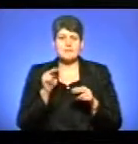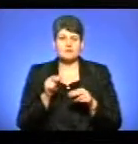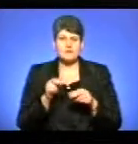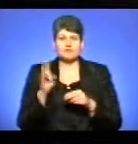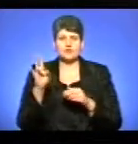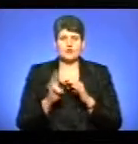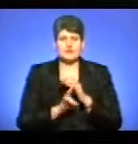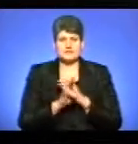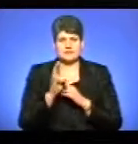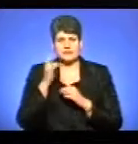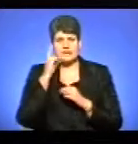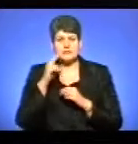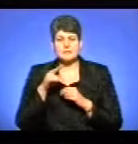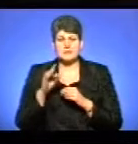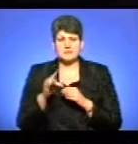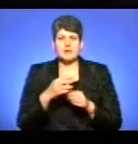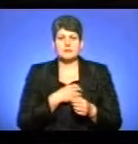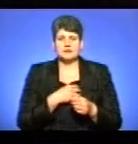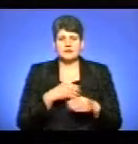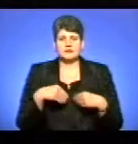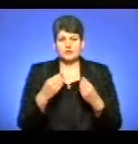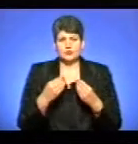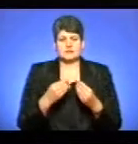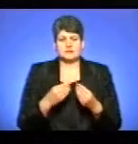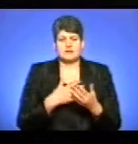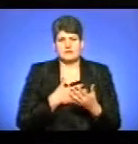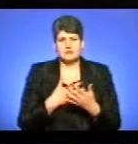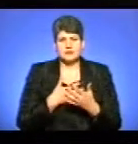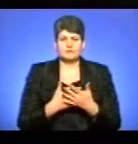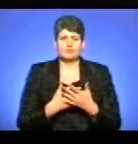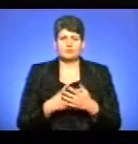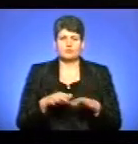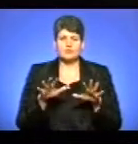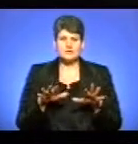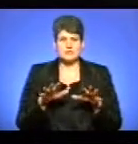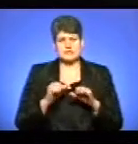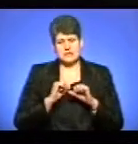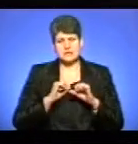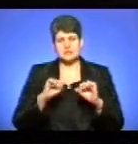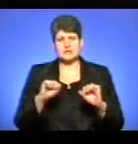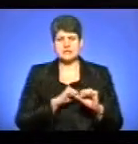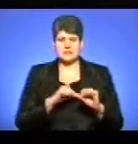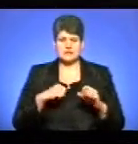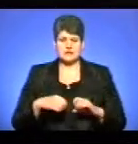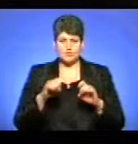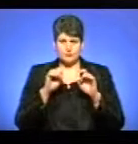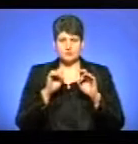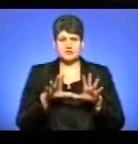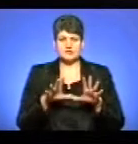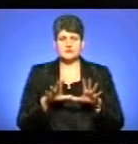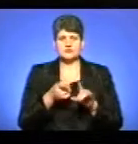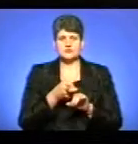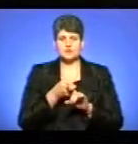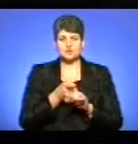Київського патріархату. Медаллю нагороджують за прояв активної громадянської позиції, героїзму, самопожертва в ході